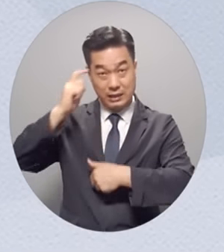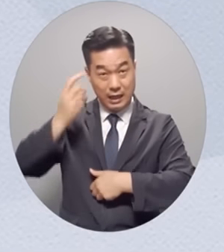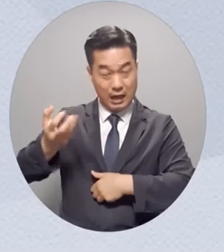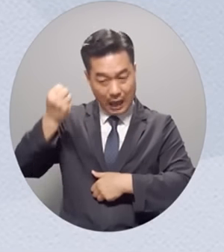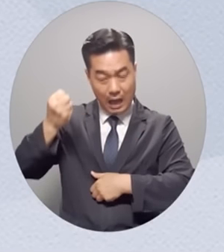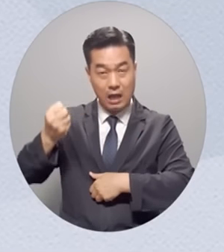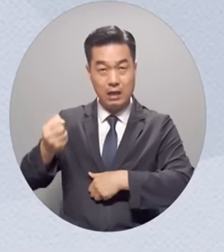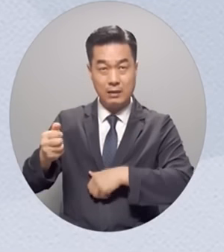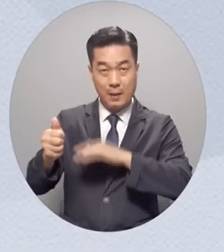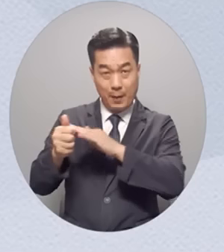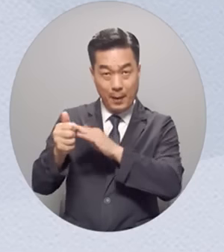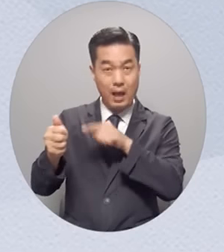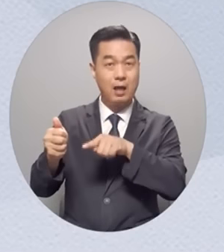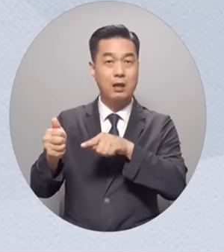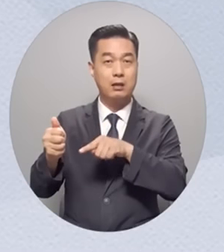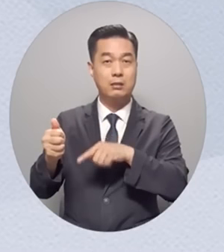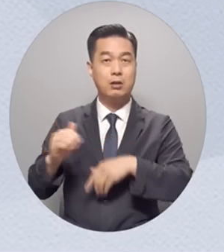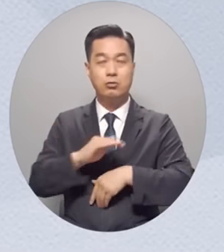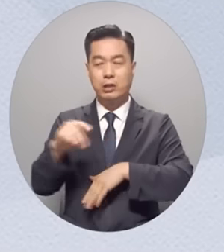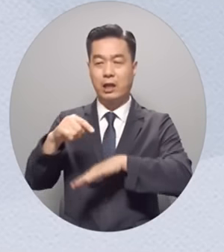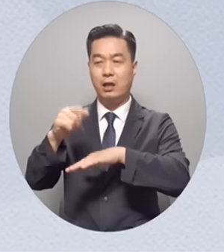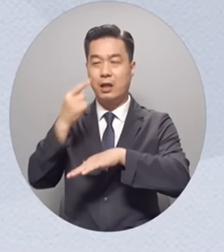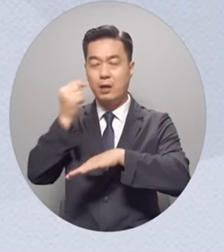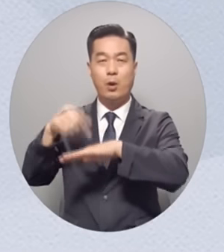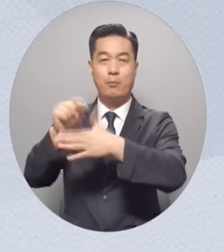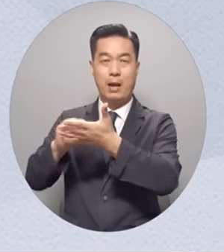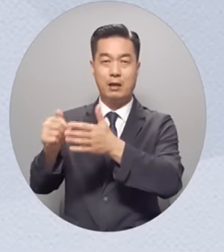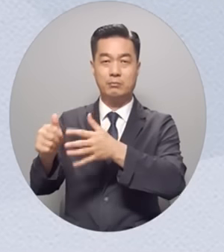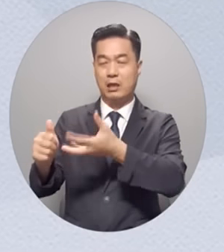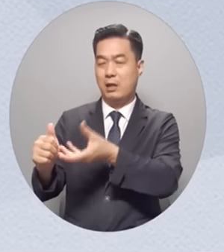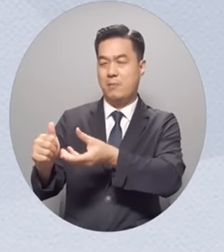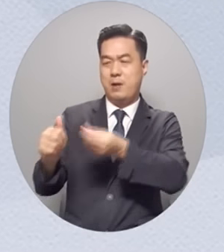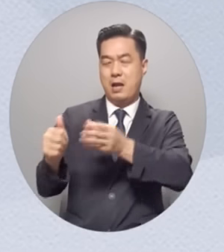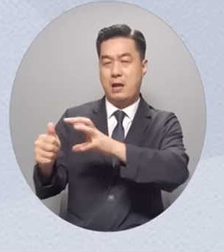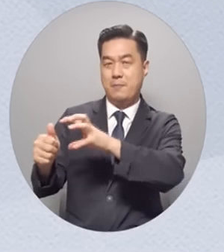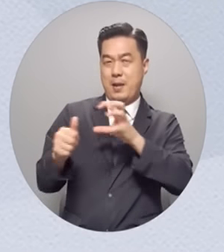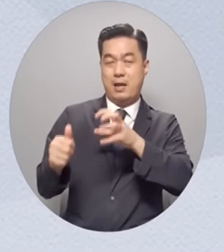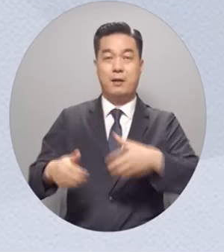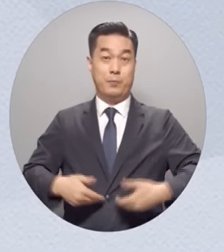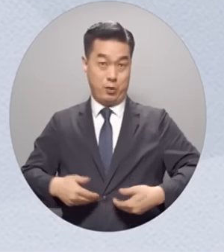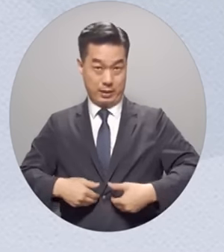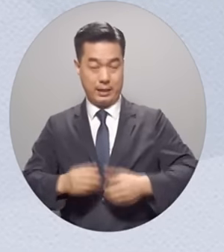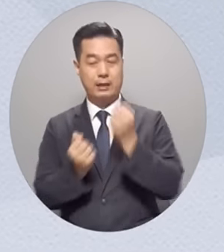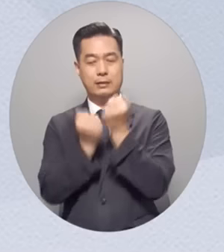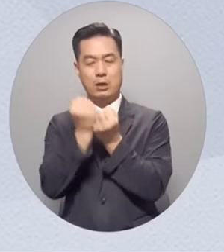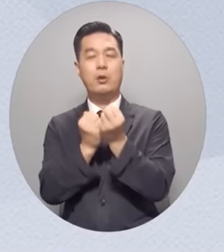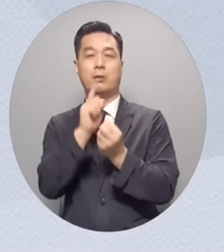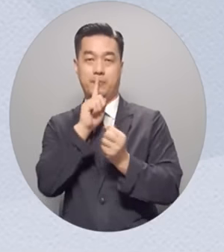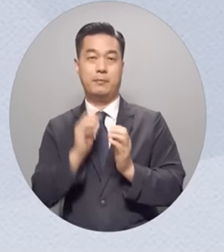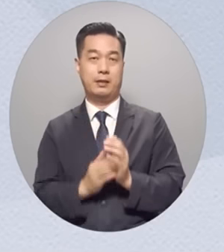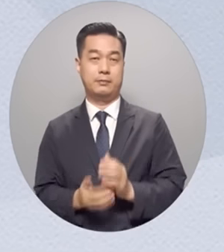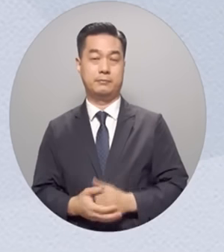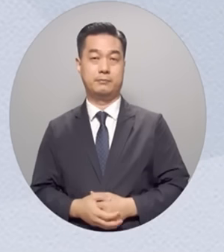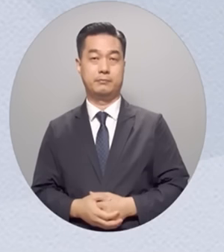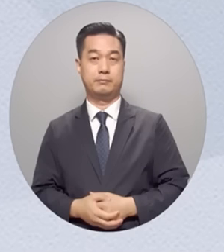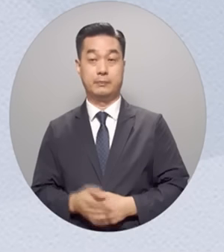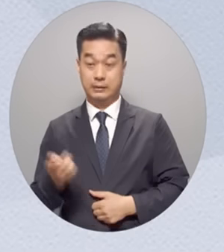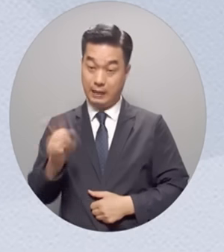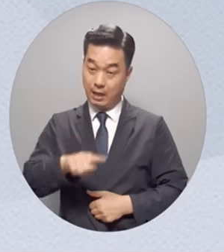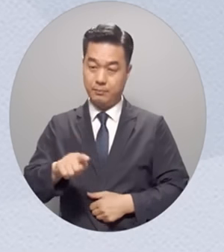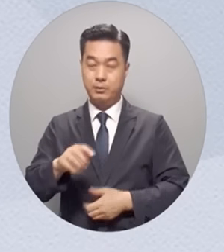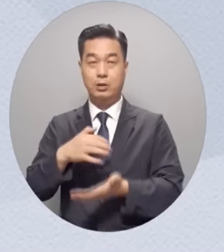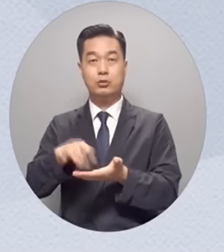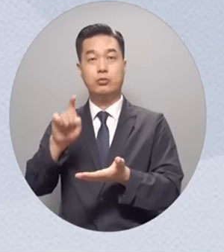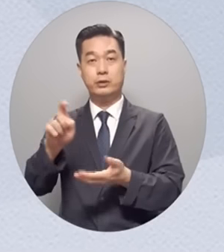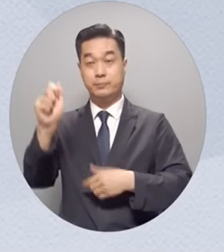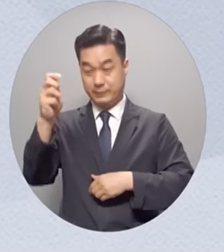긴장하게 만들어서 우리가 일본의 마음을 움직일 수 있어야 한다는 취지라고 설명했습니다 이어 수십차례